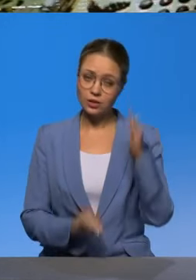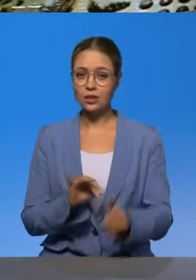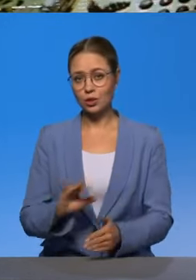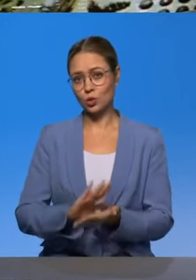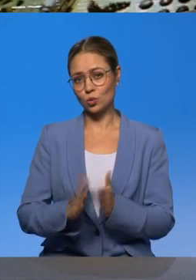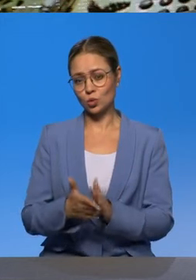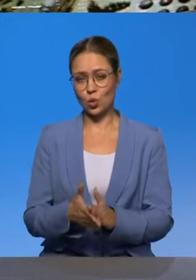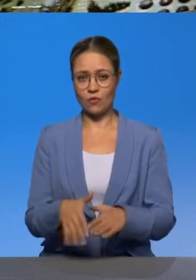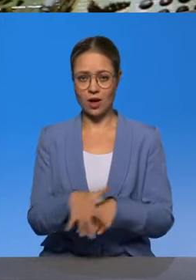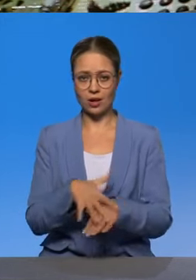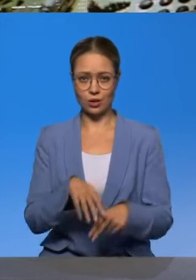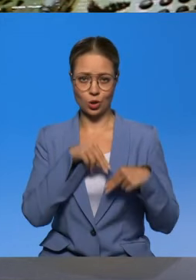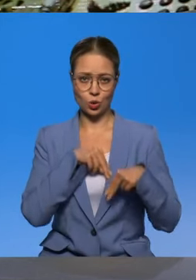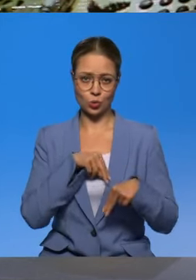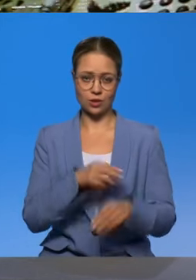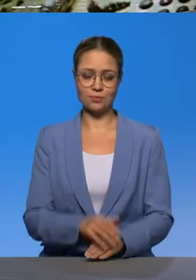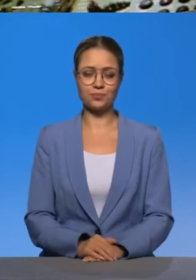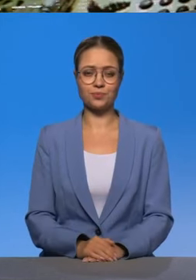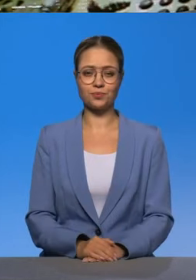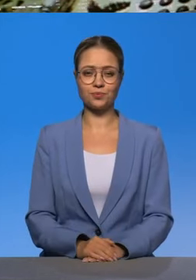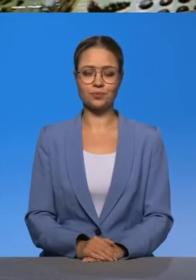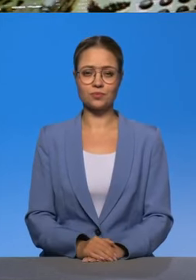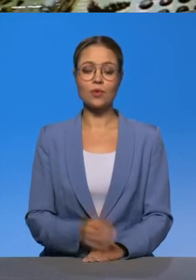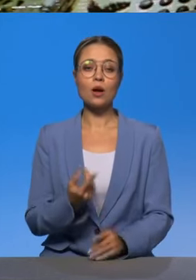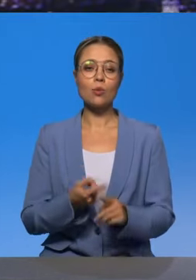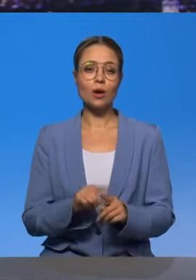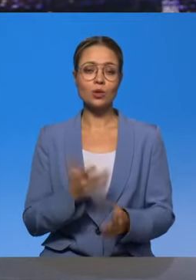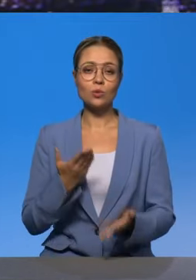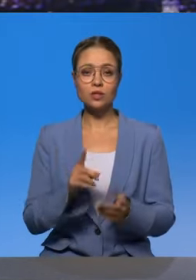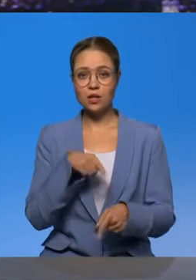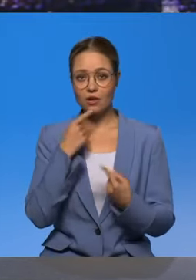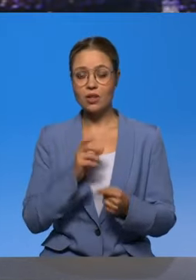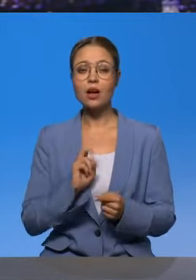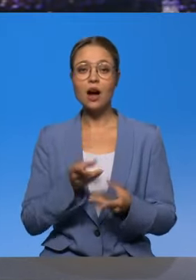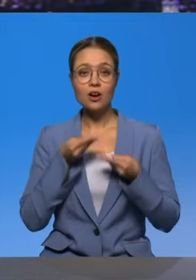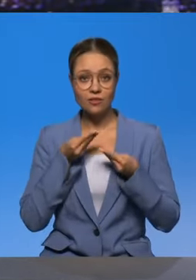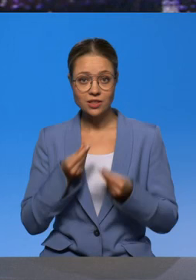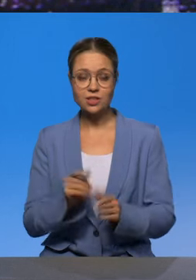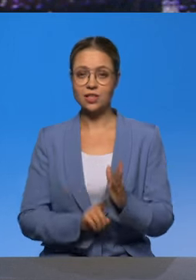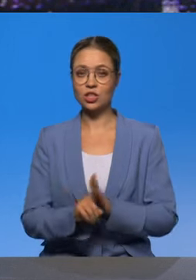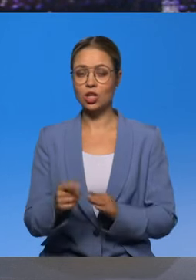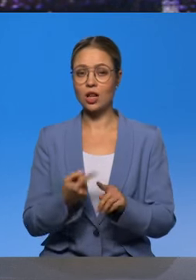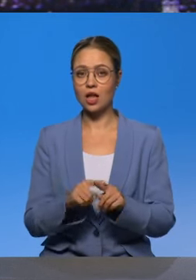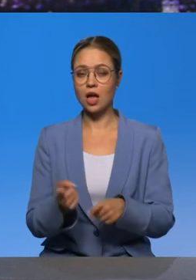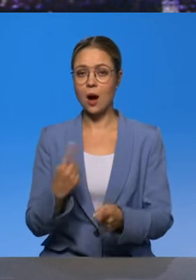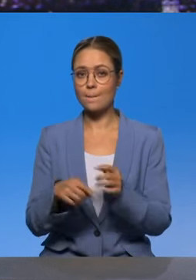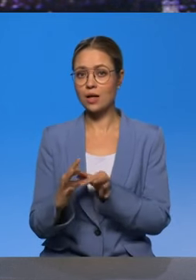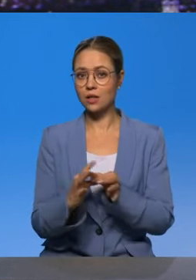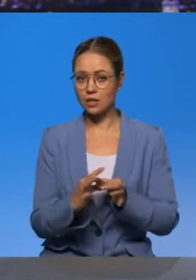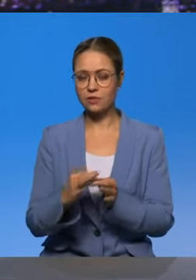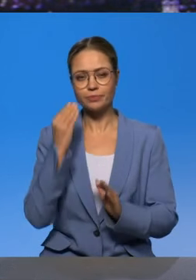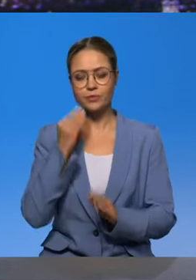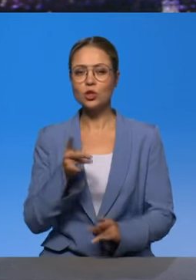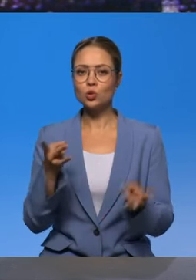которые осуществляют. Поэтому, если мы говорим, как воздействовать, ну, конечно, сначала это обратная связь. Нужно поговорить с человеком,